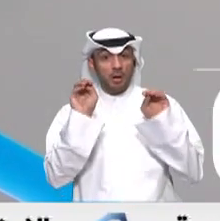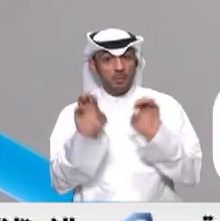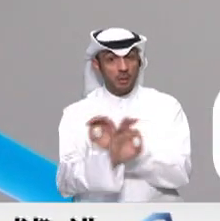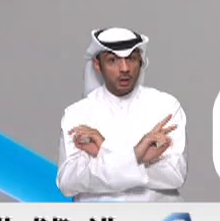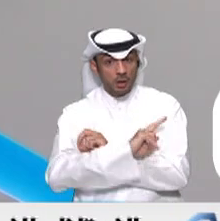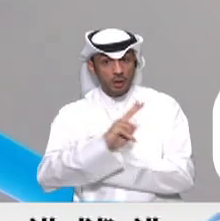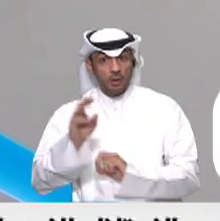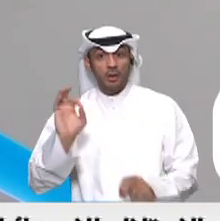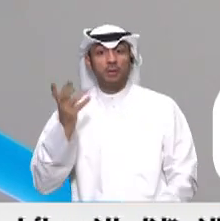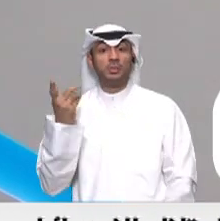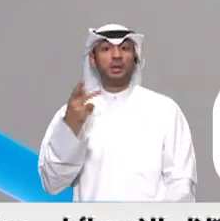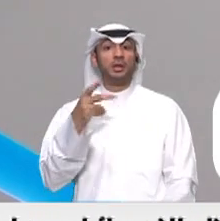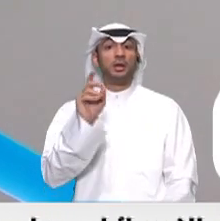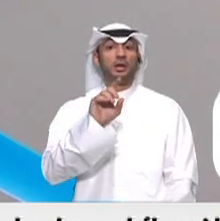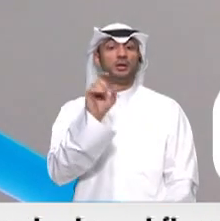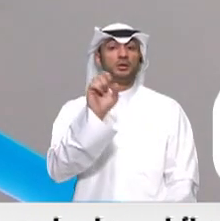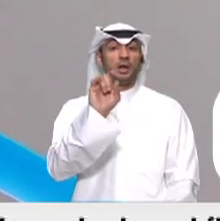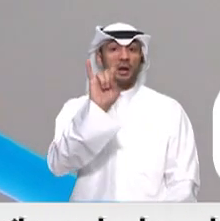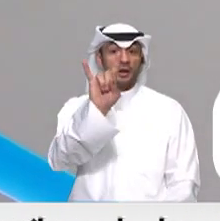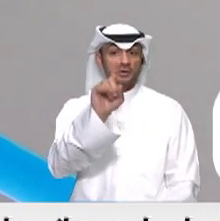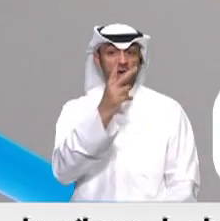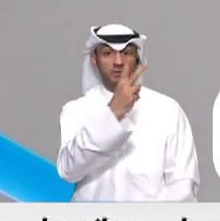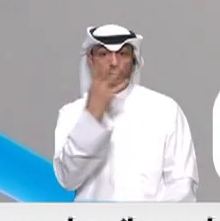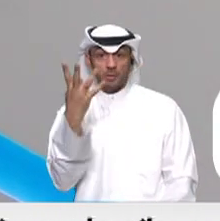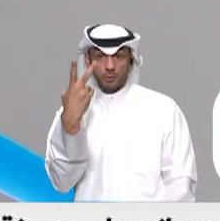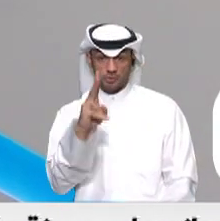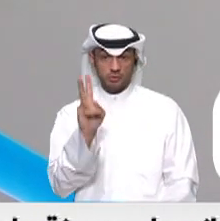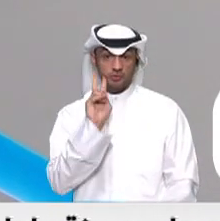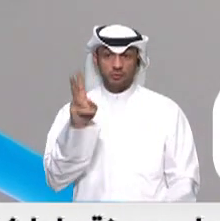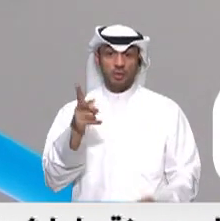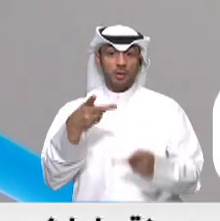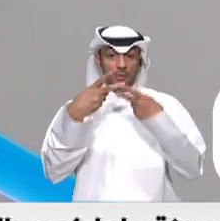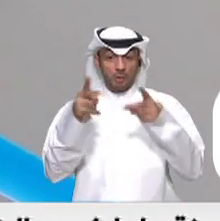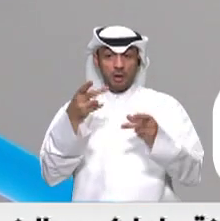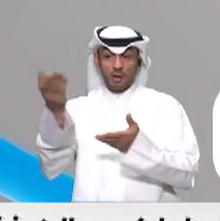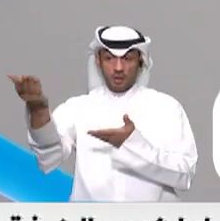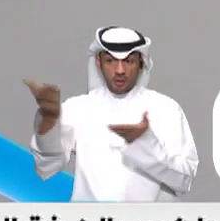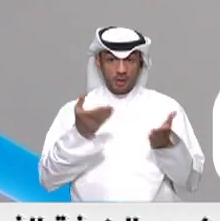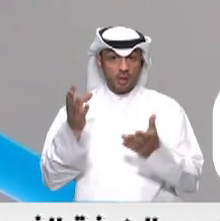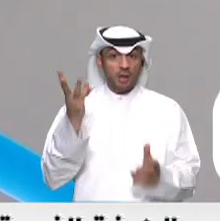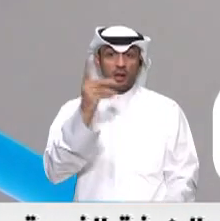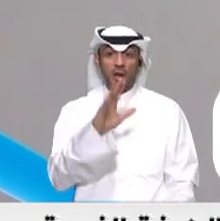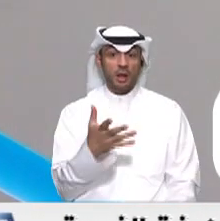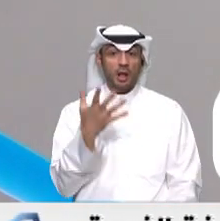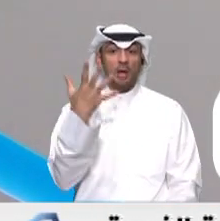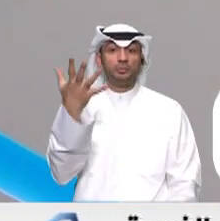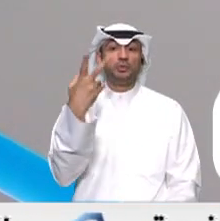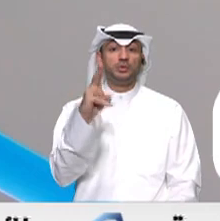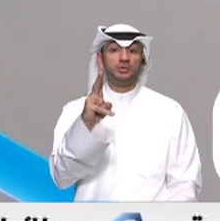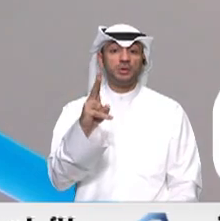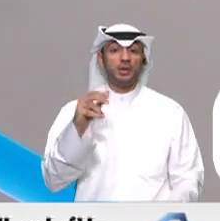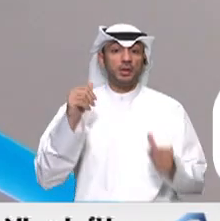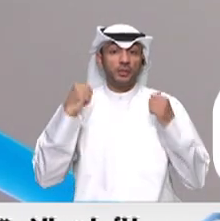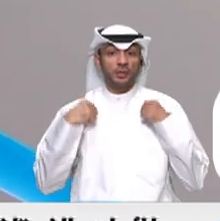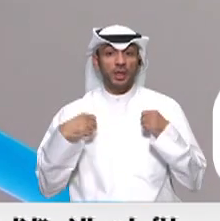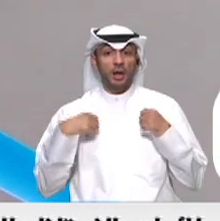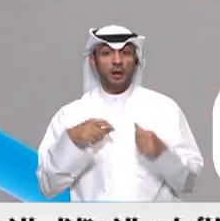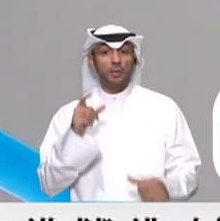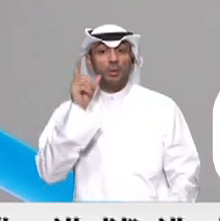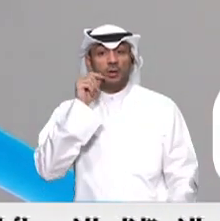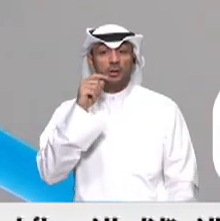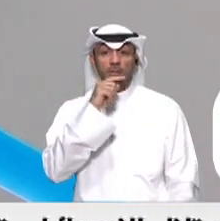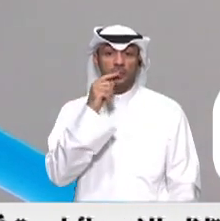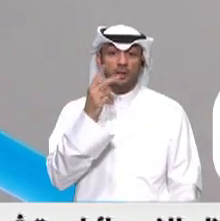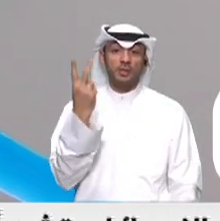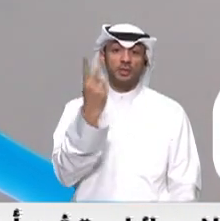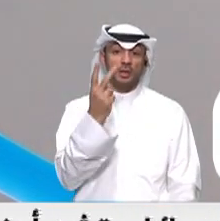شهر أكتوبر 2024، وسيتم قبول 25 طالب وطالبة، يتم تقسيمهم على 5 فرق، بحيث يتم منح